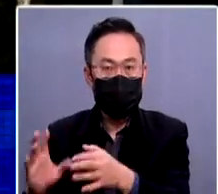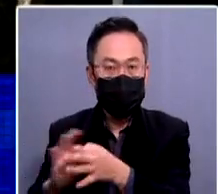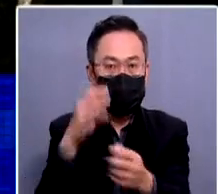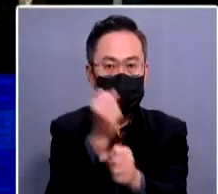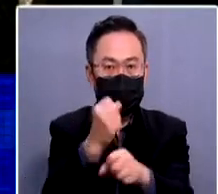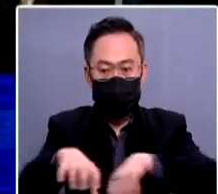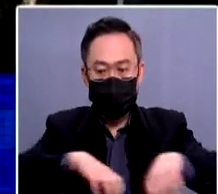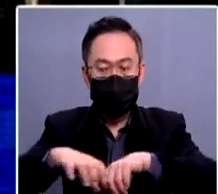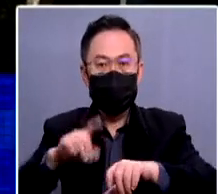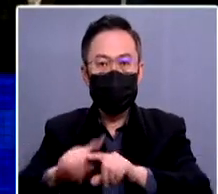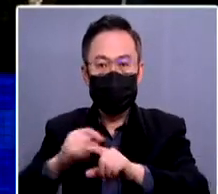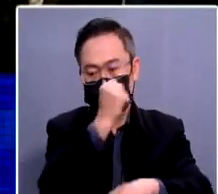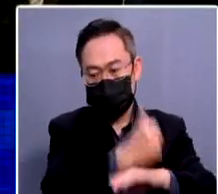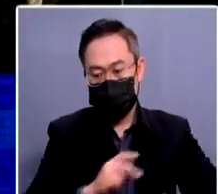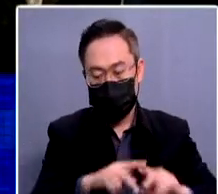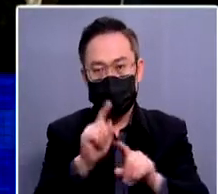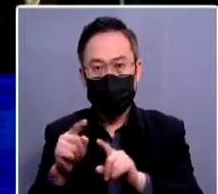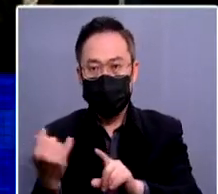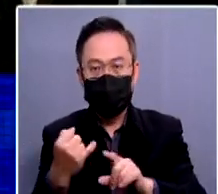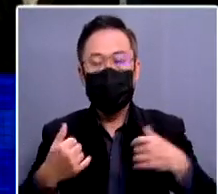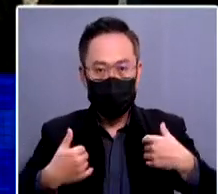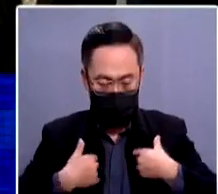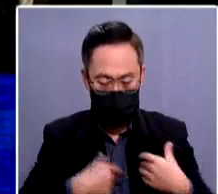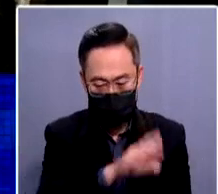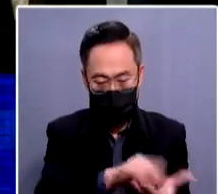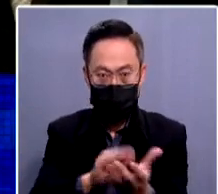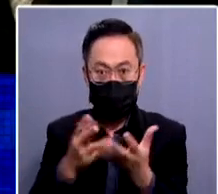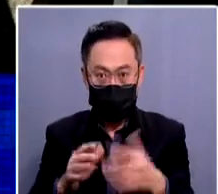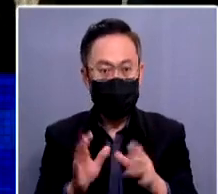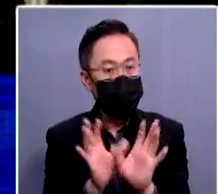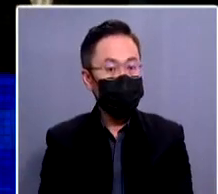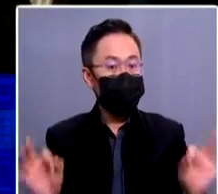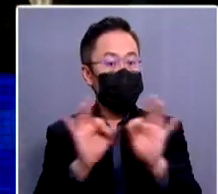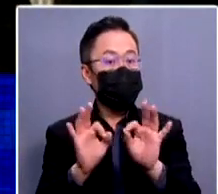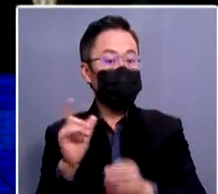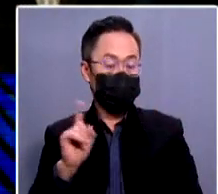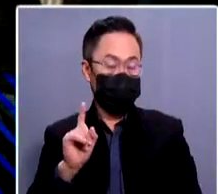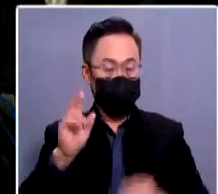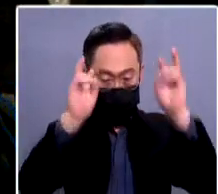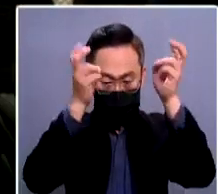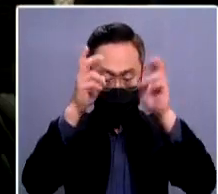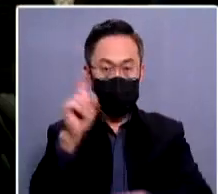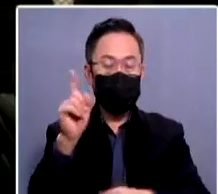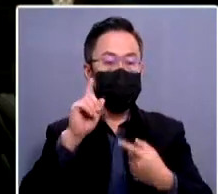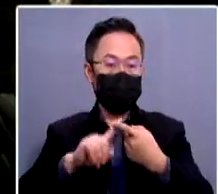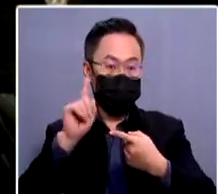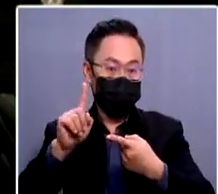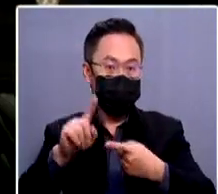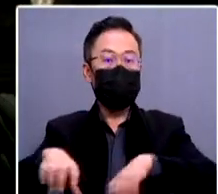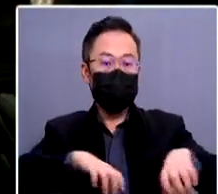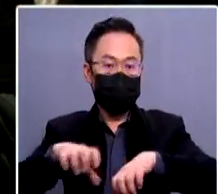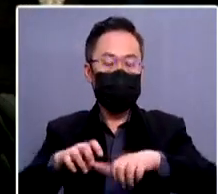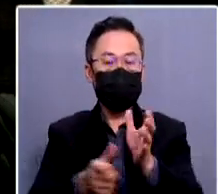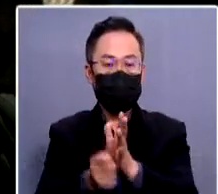ๆแล้วนะคะคุณผู้ชมสรุปแล้วเนี่ยนะคะเรื่องใหญ่ๆที่จะมีการอภิปรายกันก็คือเรื่องของการบริ